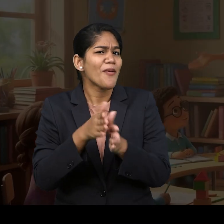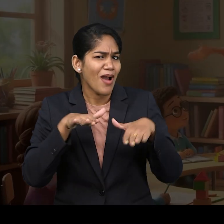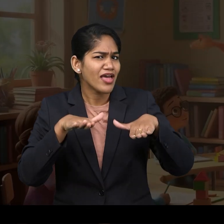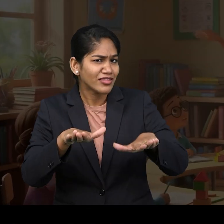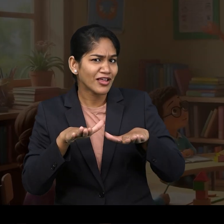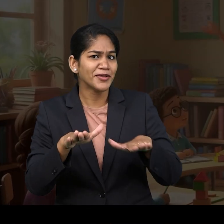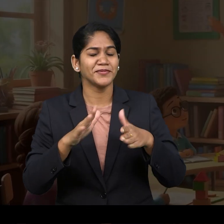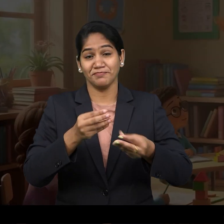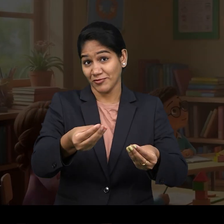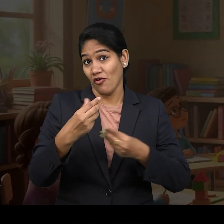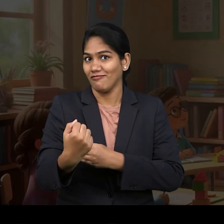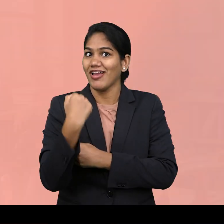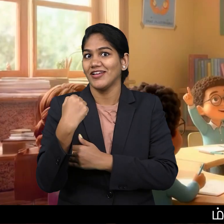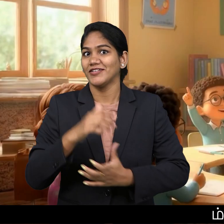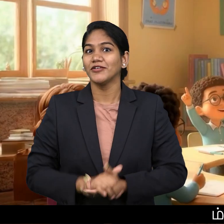சப்பாத்தி.